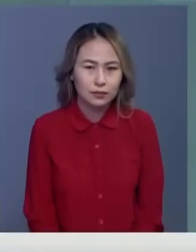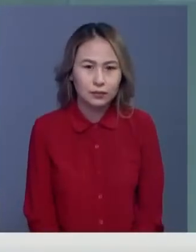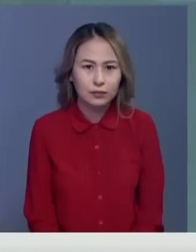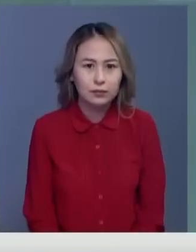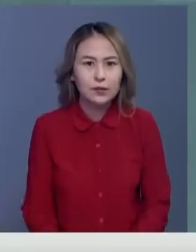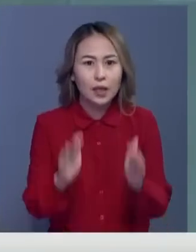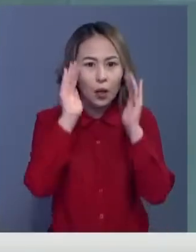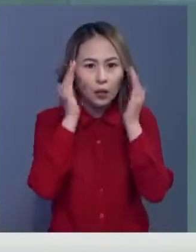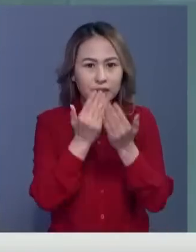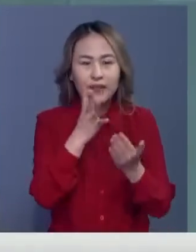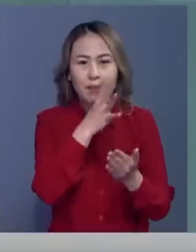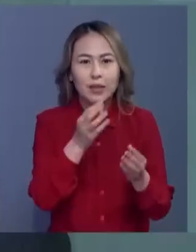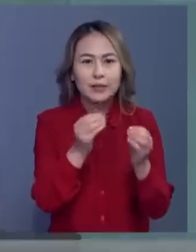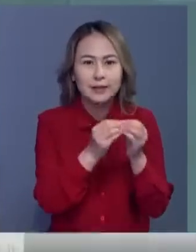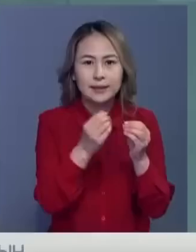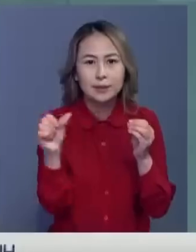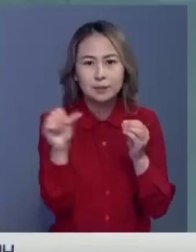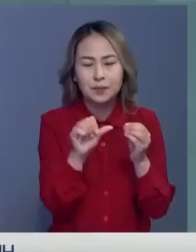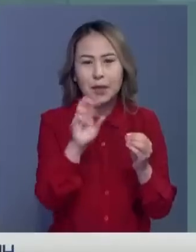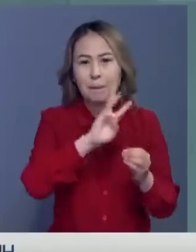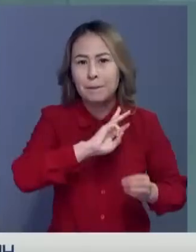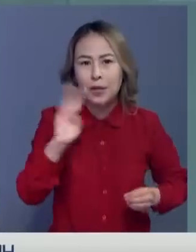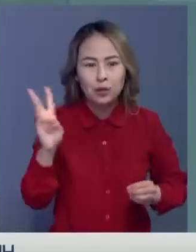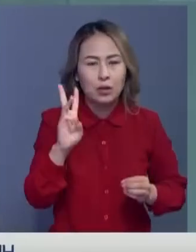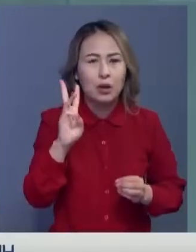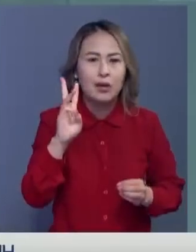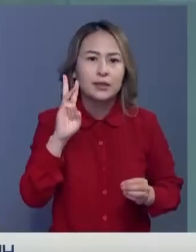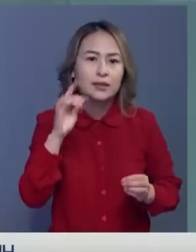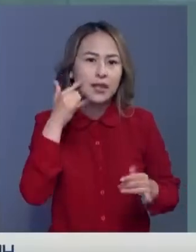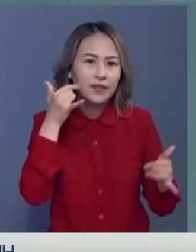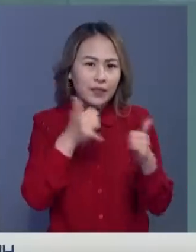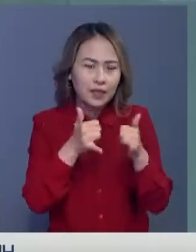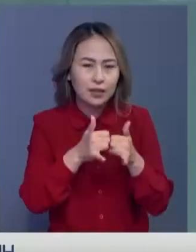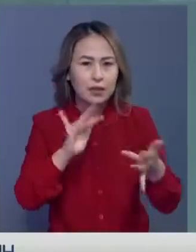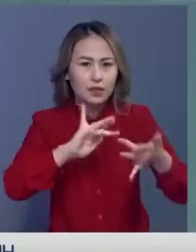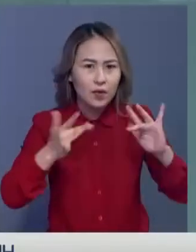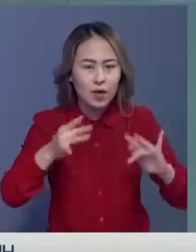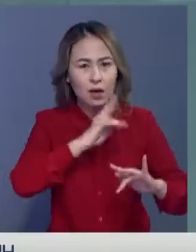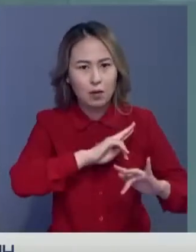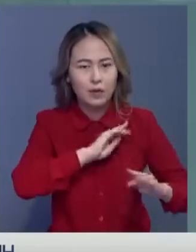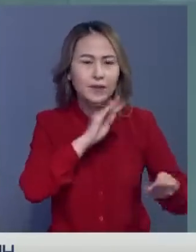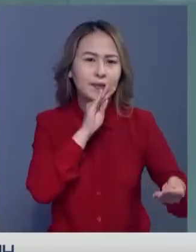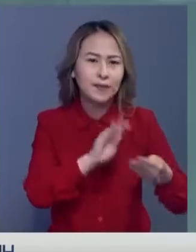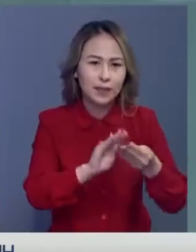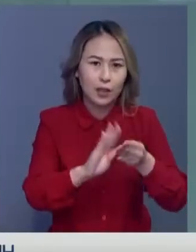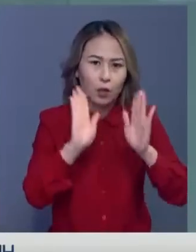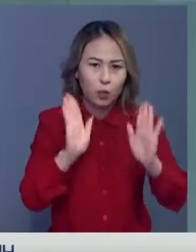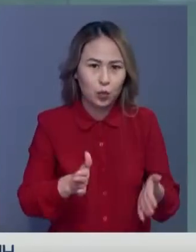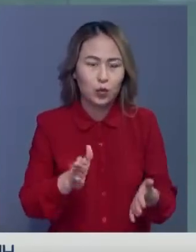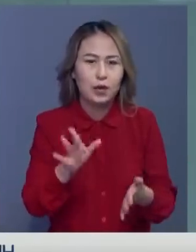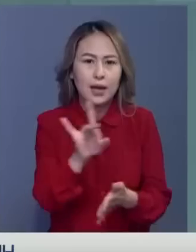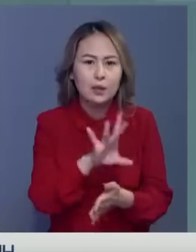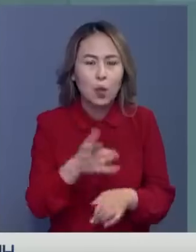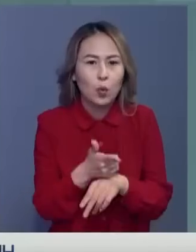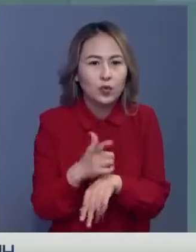Карантин уақытында 10,5 миллионнан астам қызметті онлайн алды. Сондықтан бұл үрді сақталады. Республикалық маңызы бар